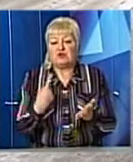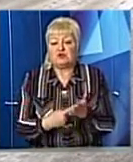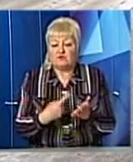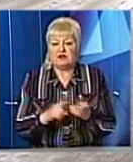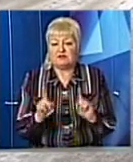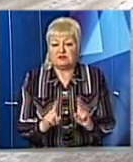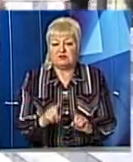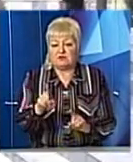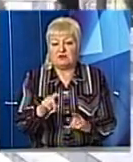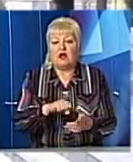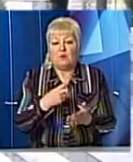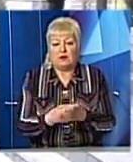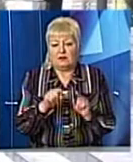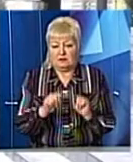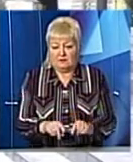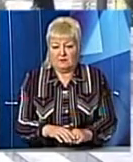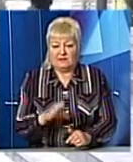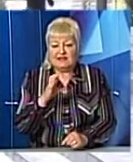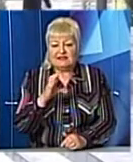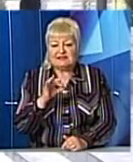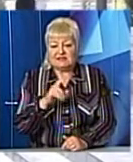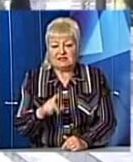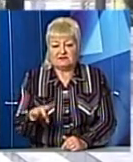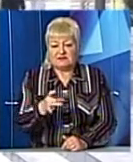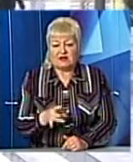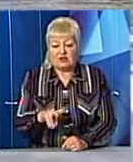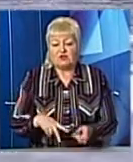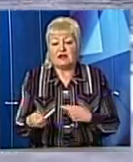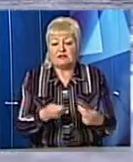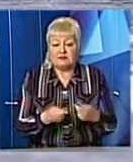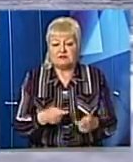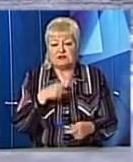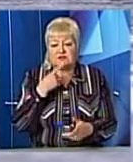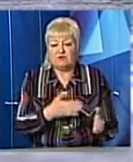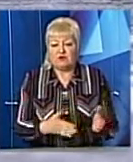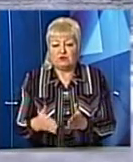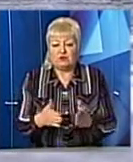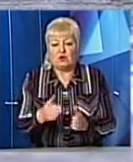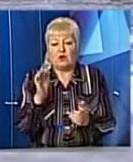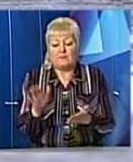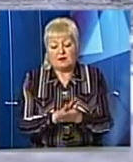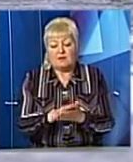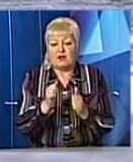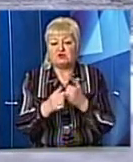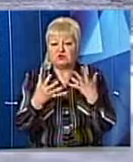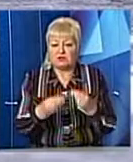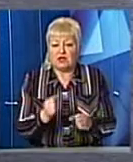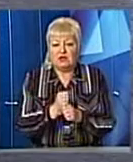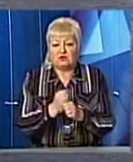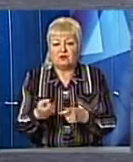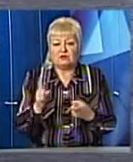вона, власне, там впала. Натомість у Сихівській районній адміністрації запевняють, дороги та тротуари прибирають щодня. До роботи